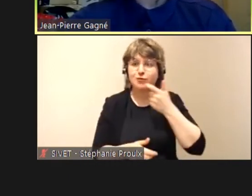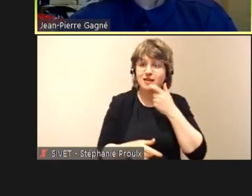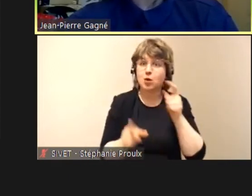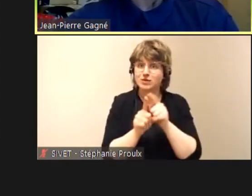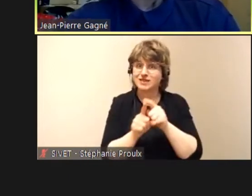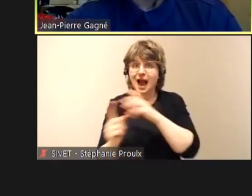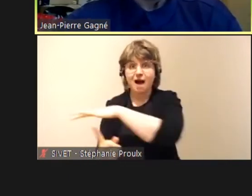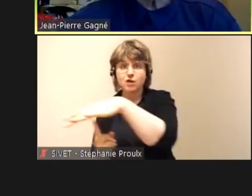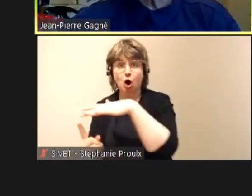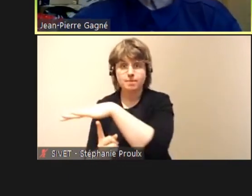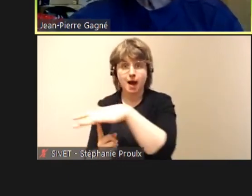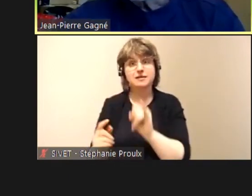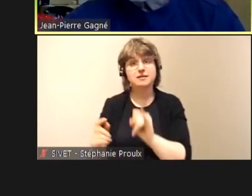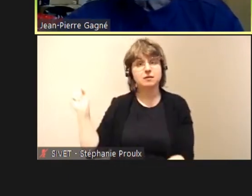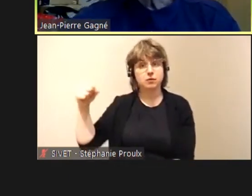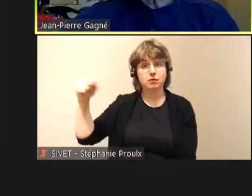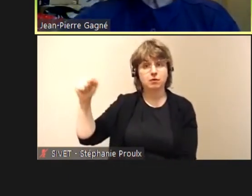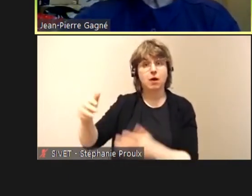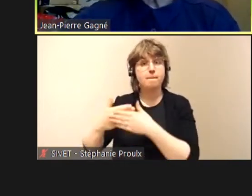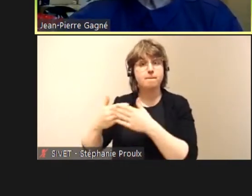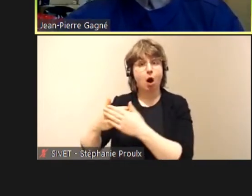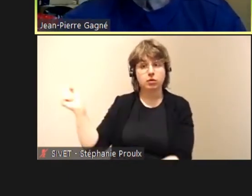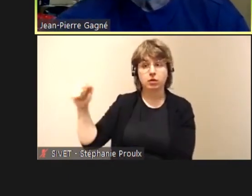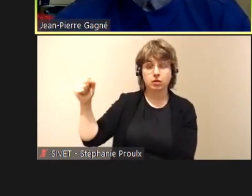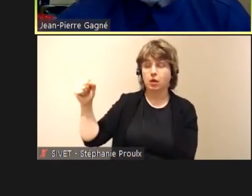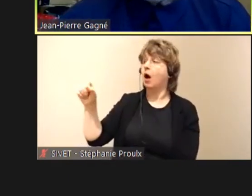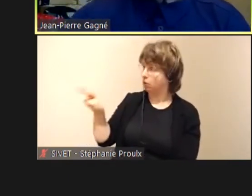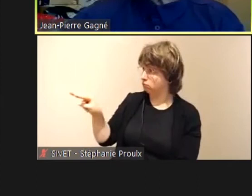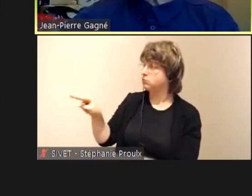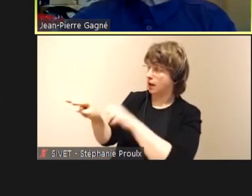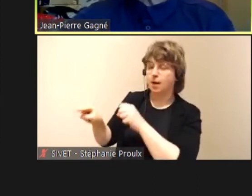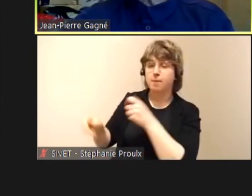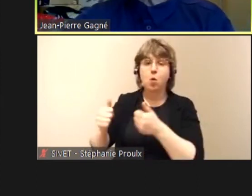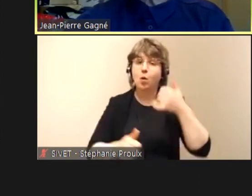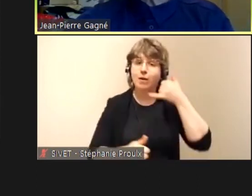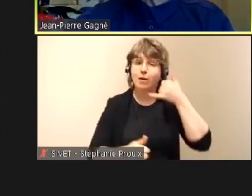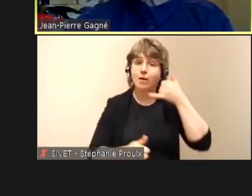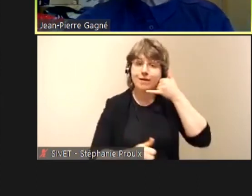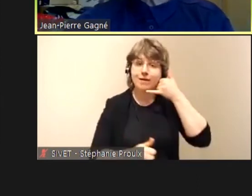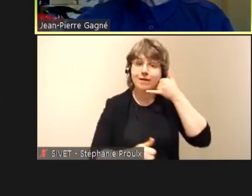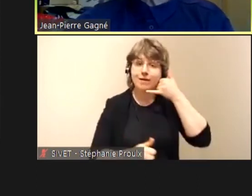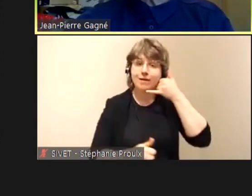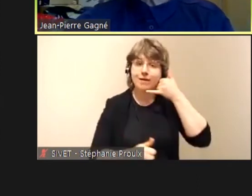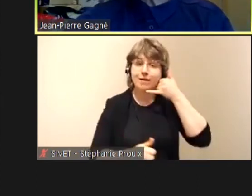puisse comprendre quand quelqu'un frappe à la porte, quand le téléphone sonne, quand le micro-ondes a fini